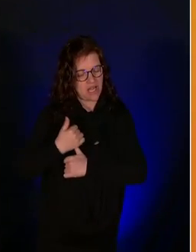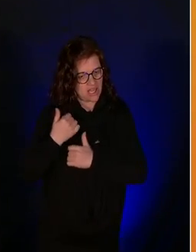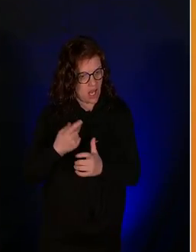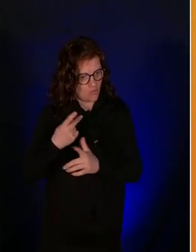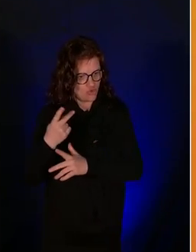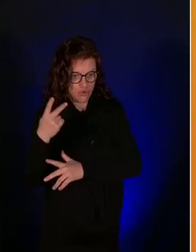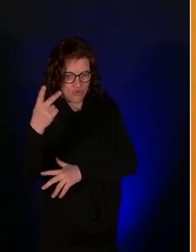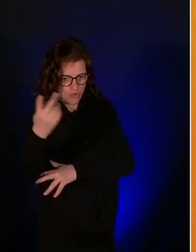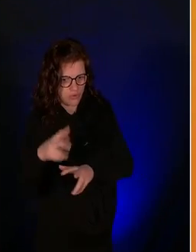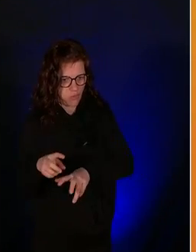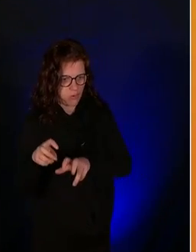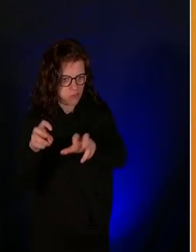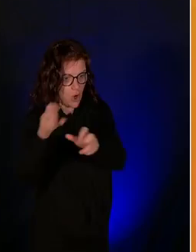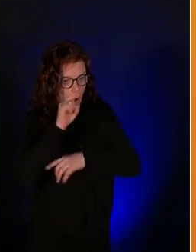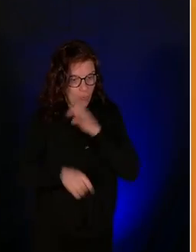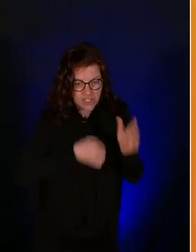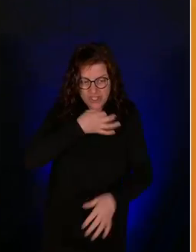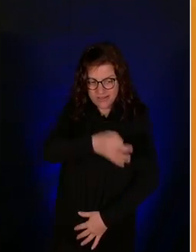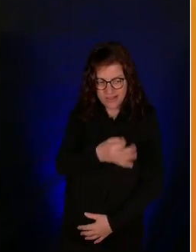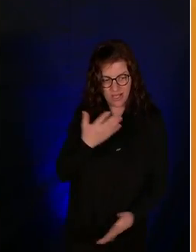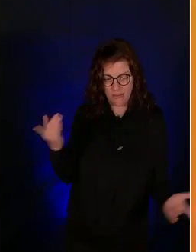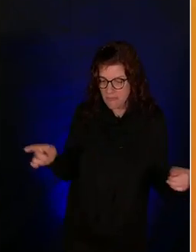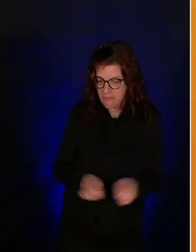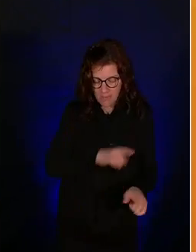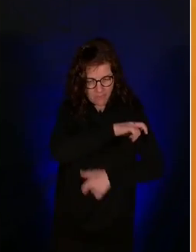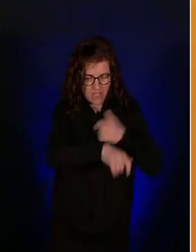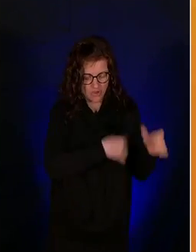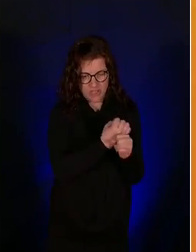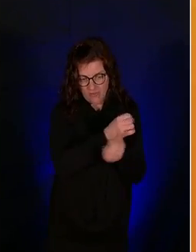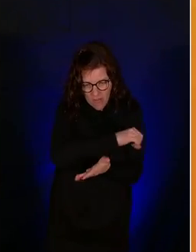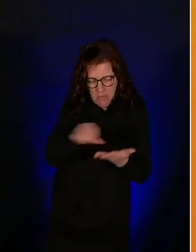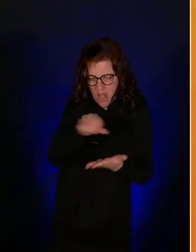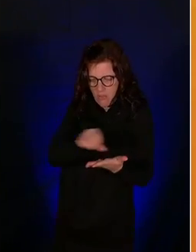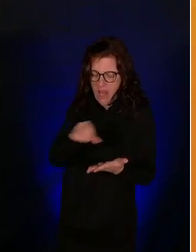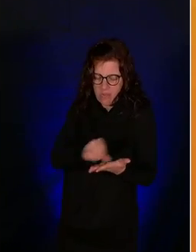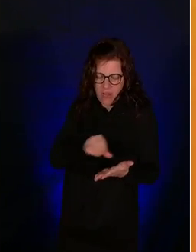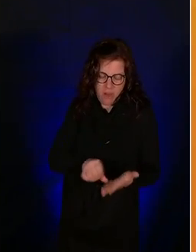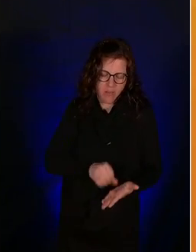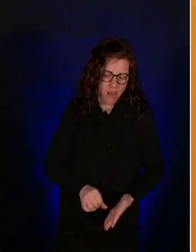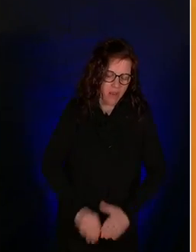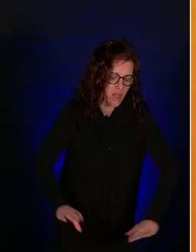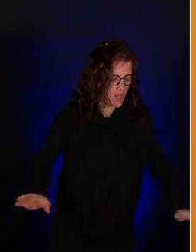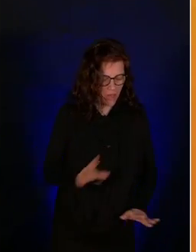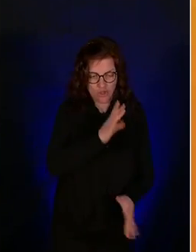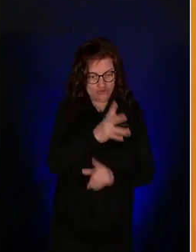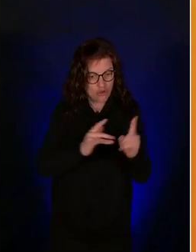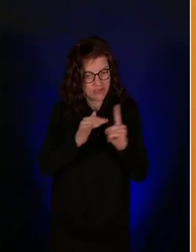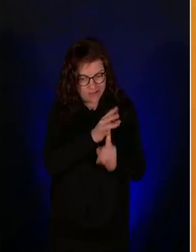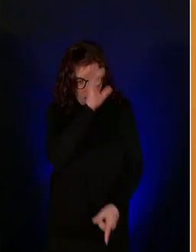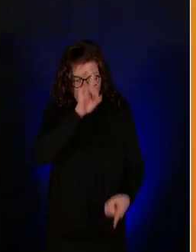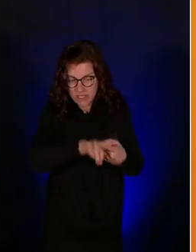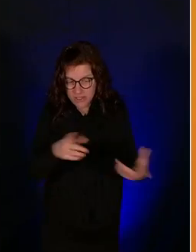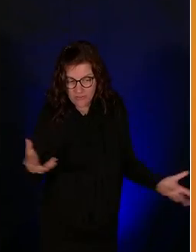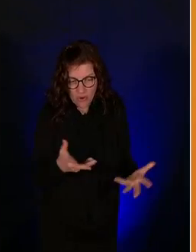d'en parler et ça sera la même chose. C'est les travailleurs qui paieront. Tout l'objectif de cette société, c'est faire que les profits aillent